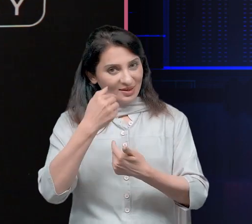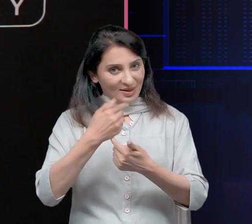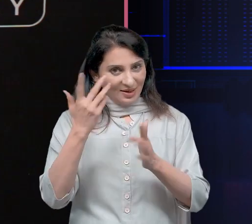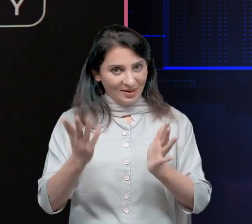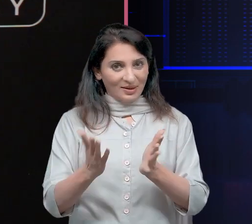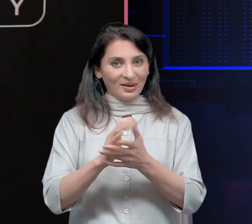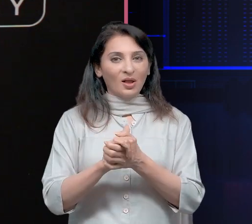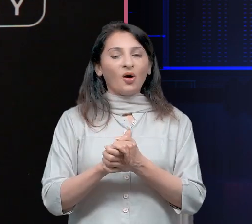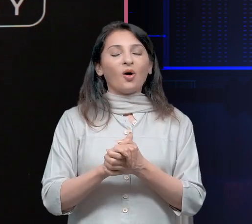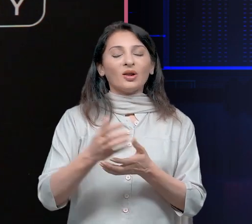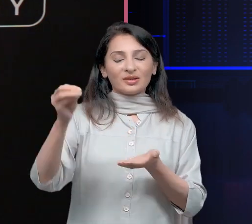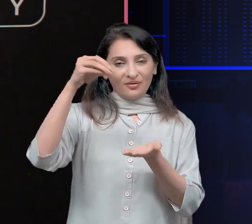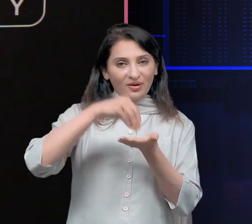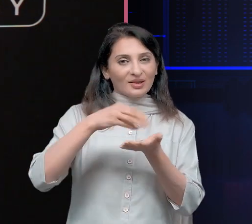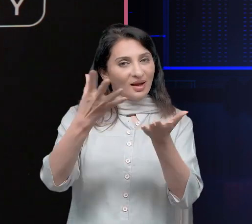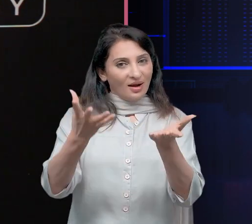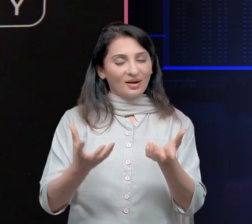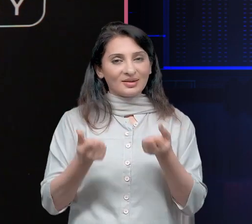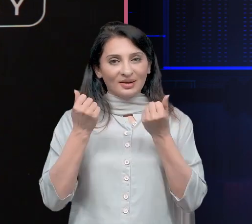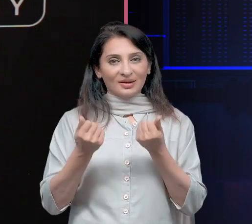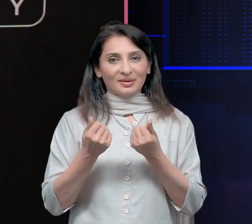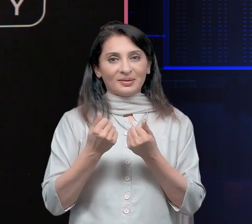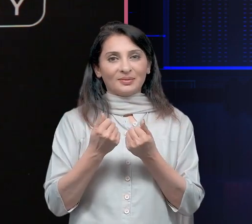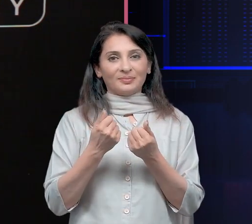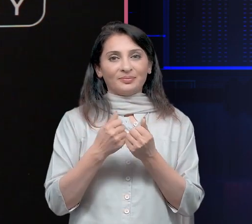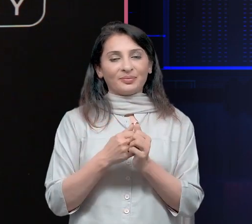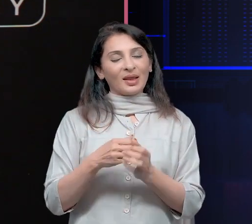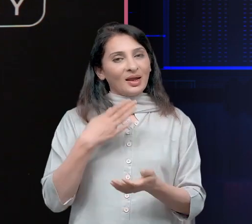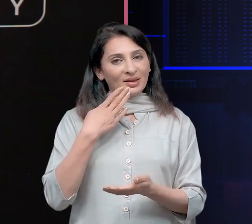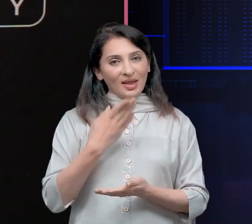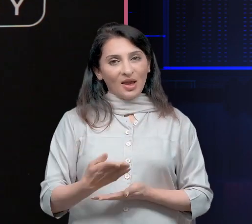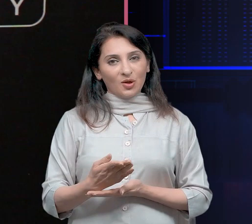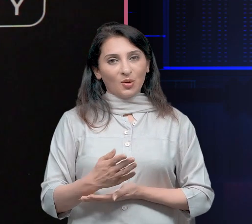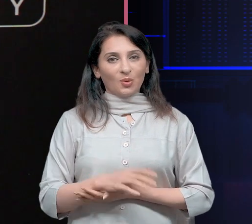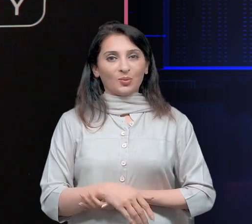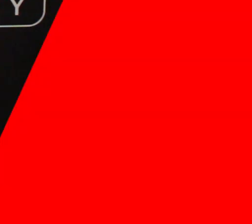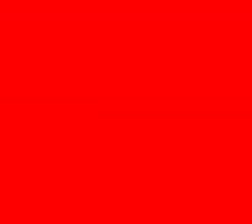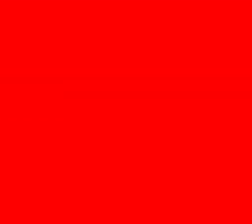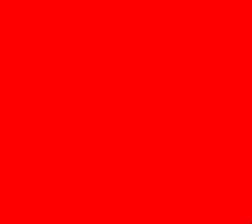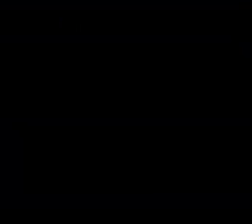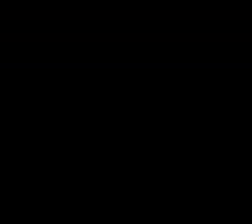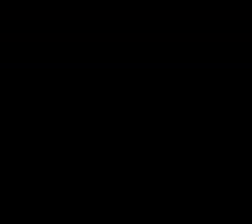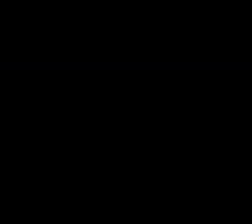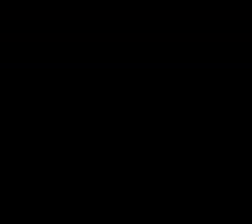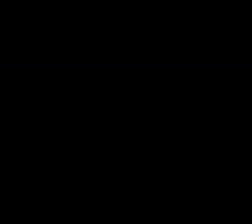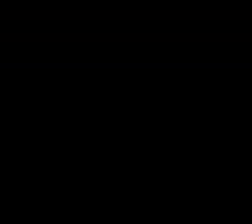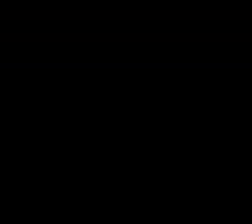can all benefit from our knowledge together. So thank you very much for your time.